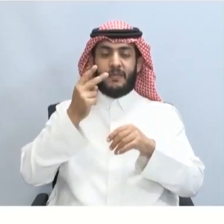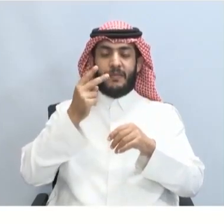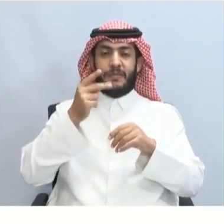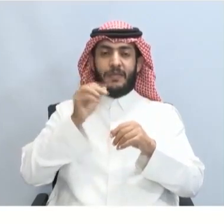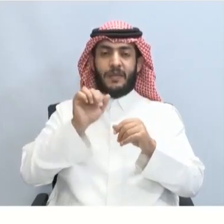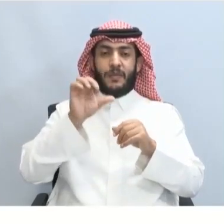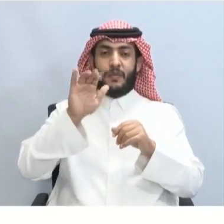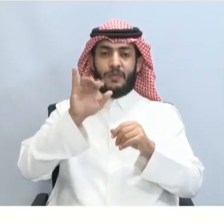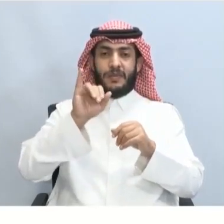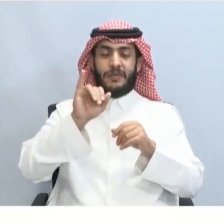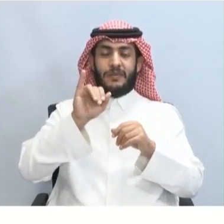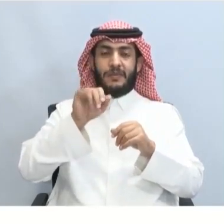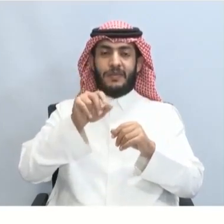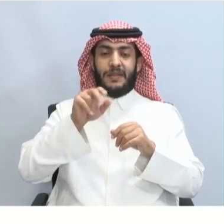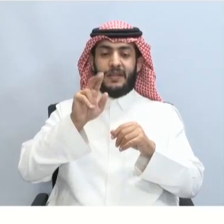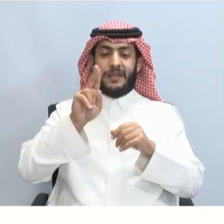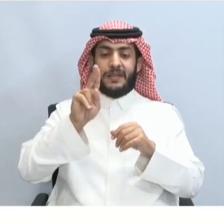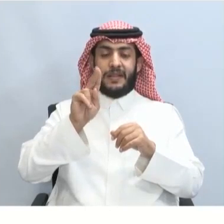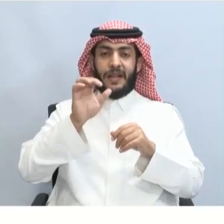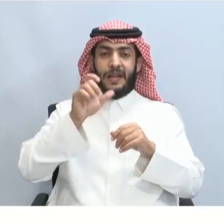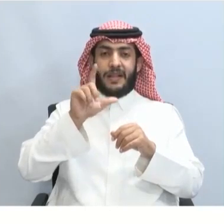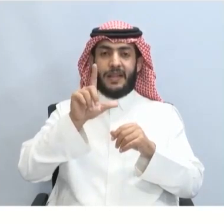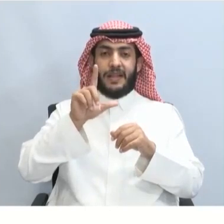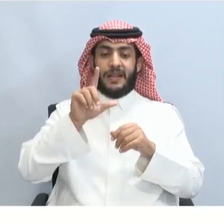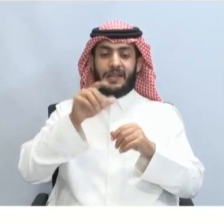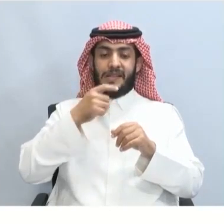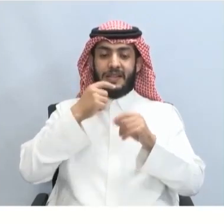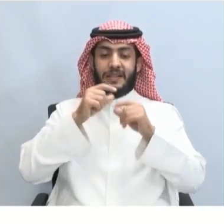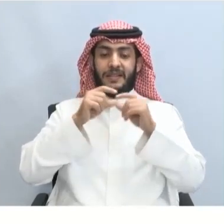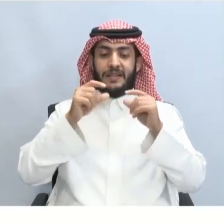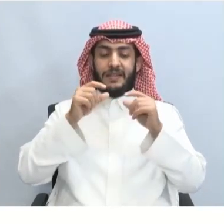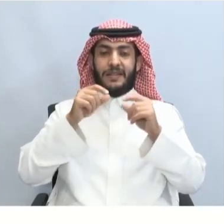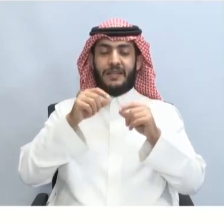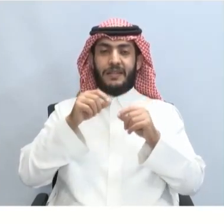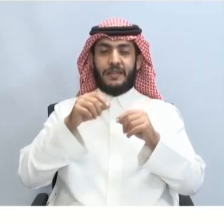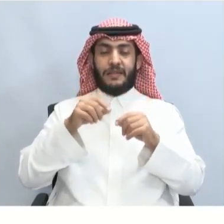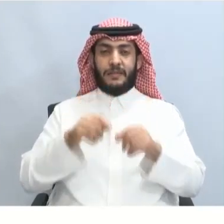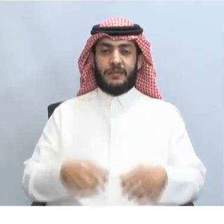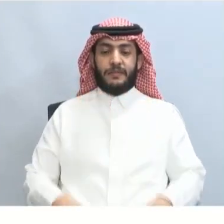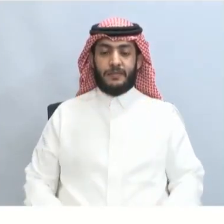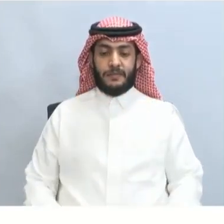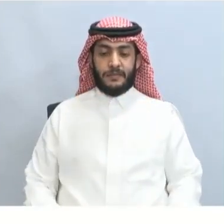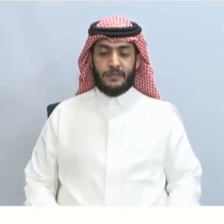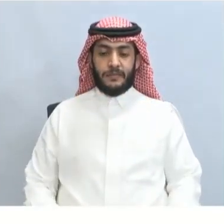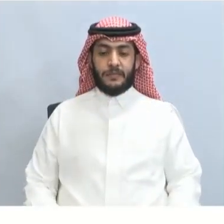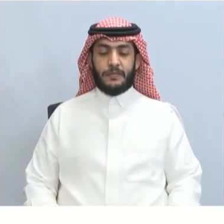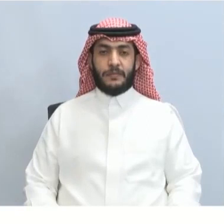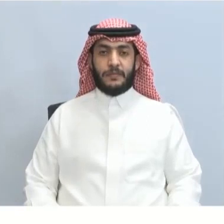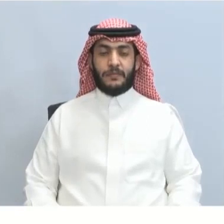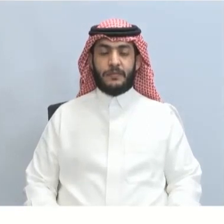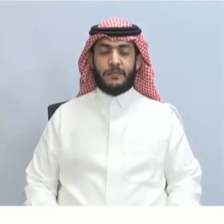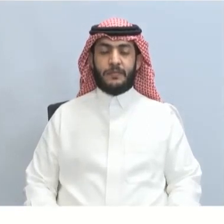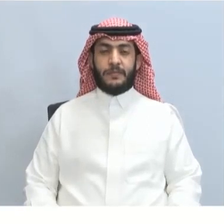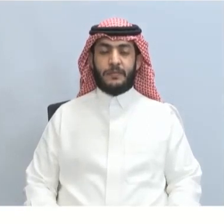في وسم تايتل سلاش تايتل ما بينما اللي هو بيج تايتل اللي عنوان يوجد في